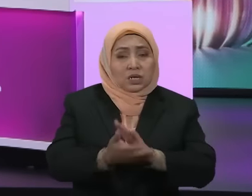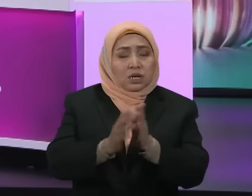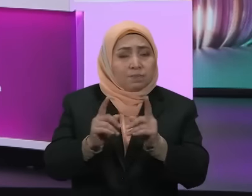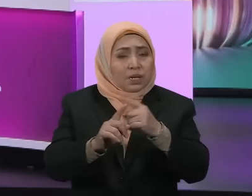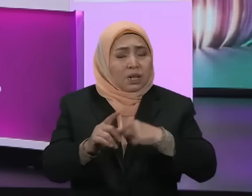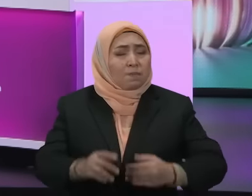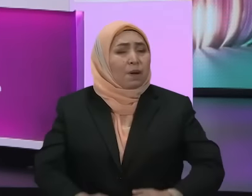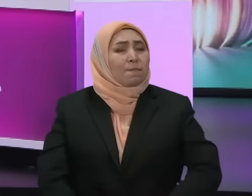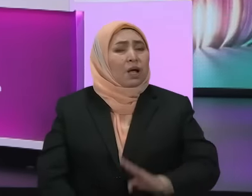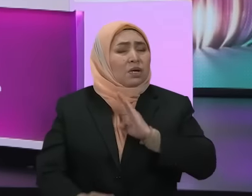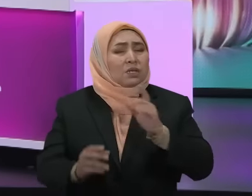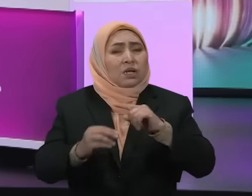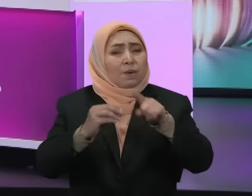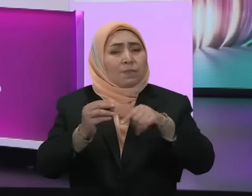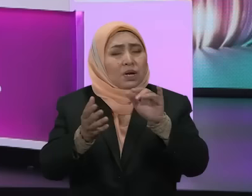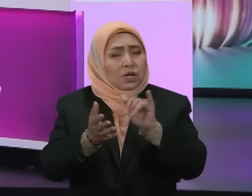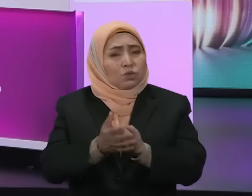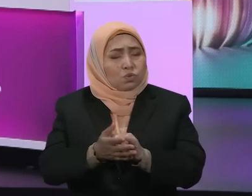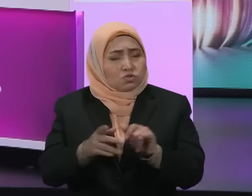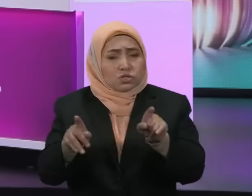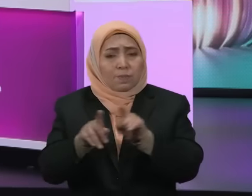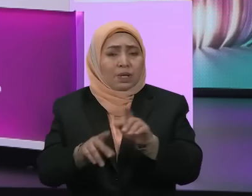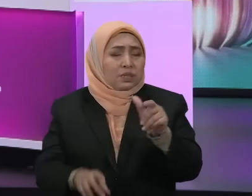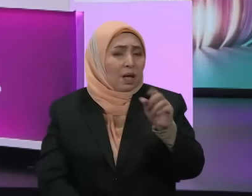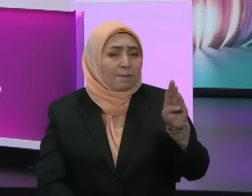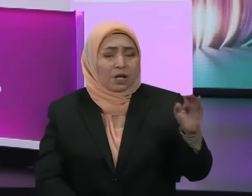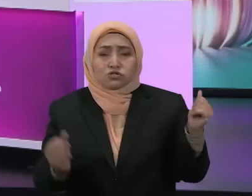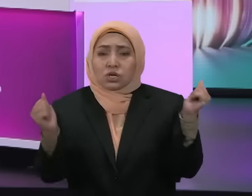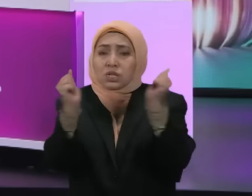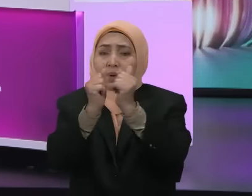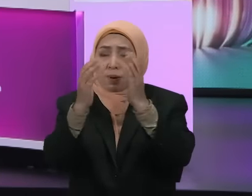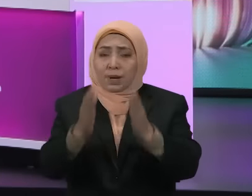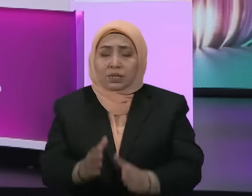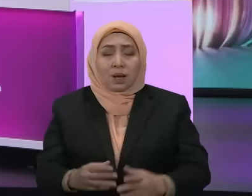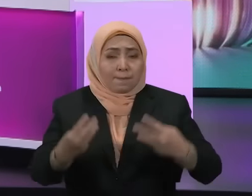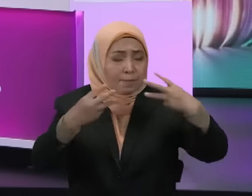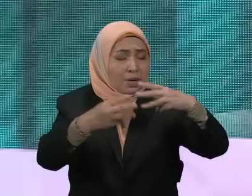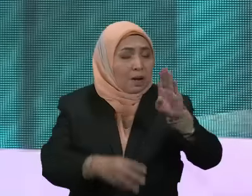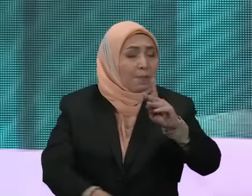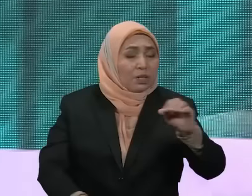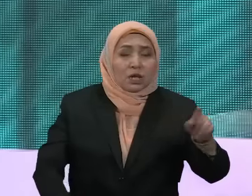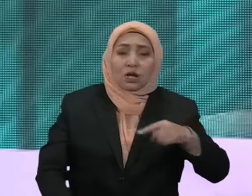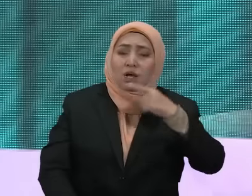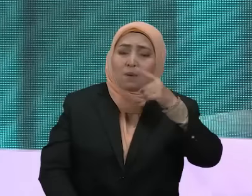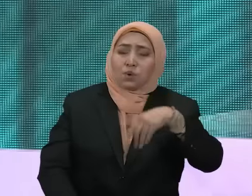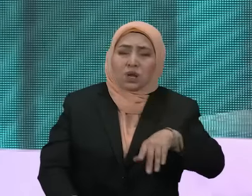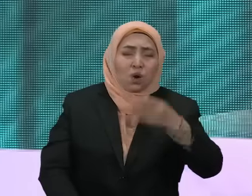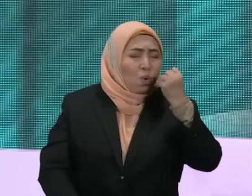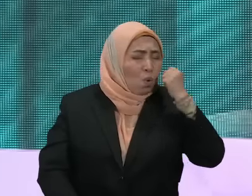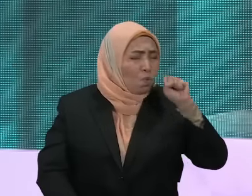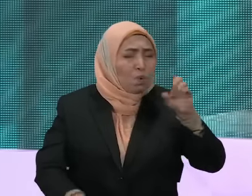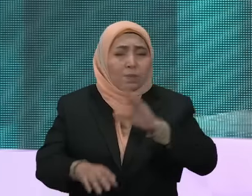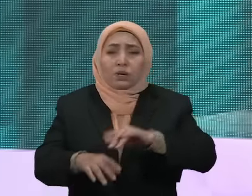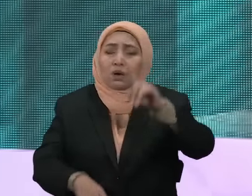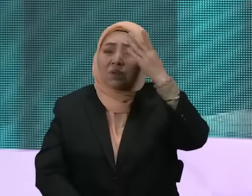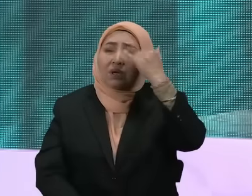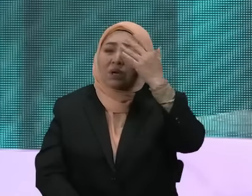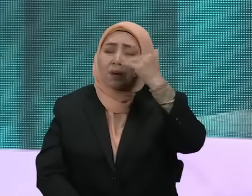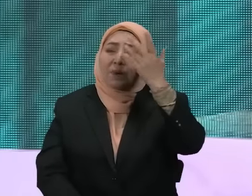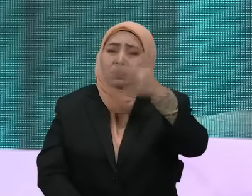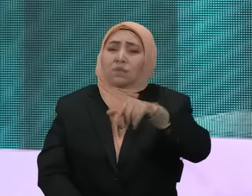mereka berbangga dengan perkara tersebut, ya, seperti mana Abbas bila ditawan pada Perang Badar, bila orang kata kamu ni kufur kepada Allah, dia kata mengapa